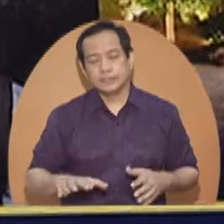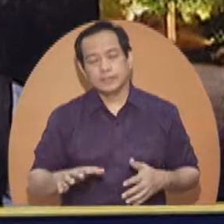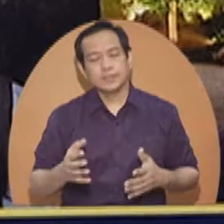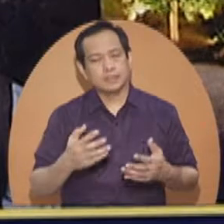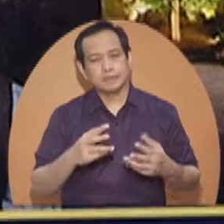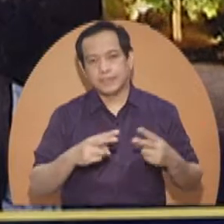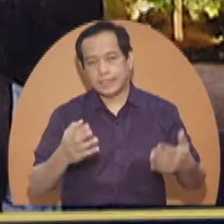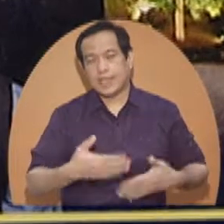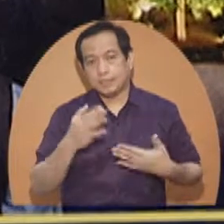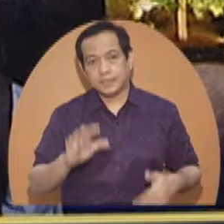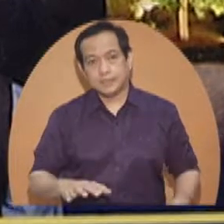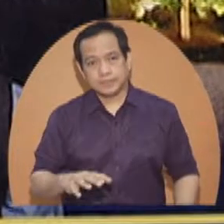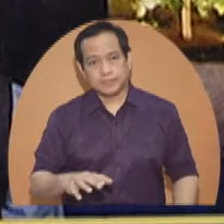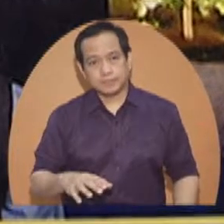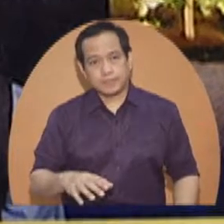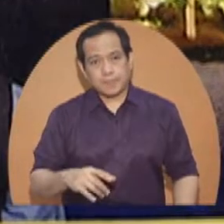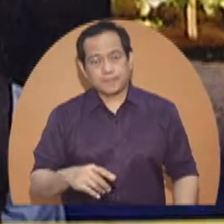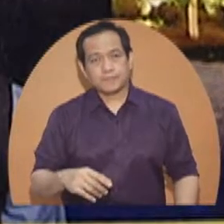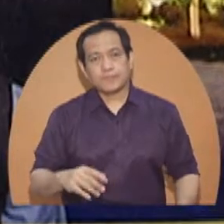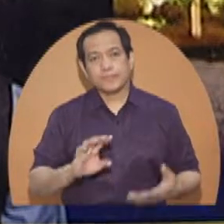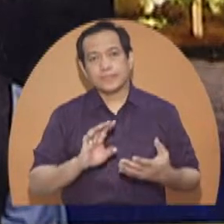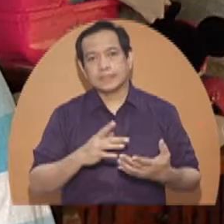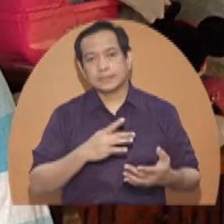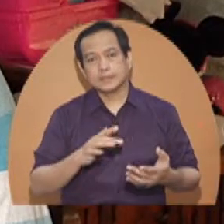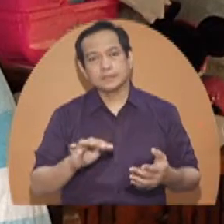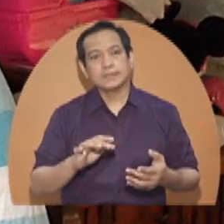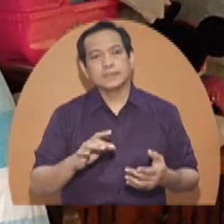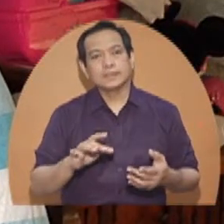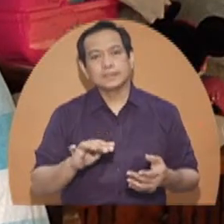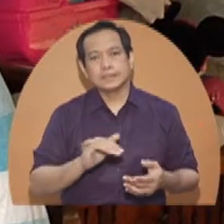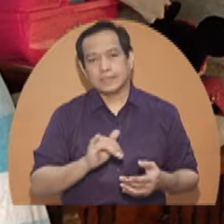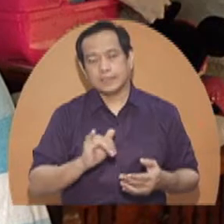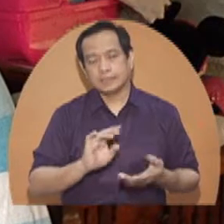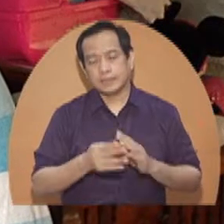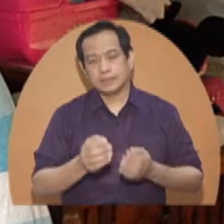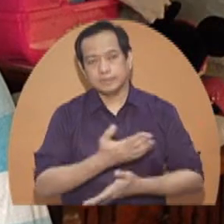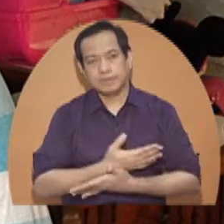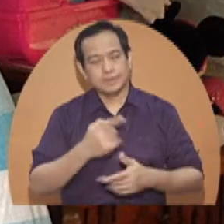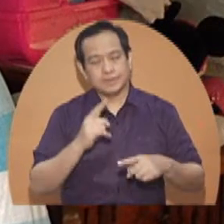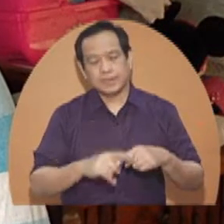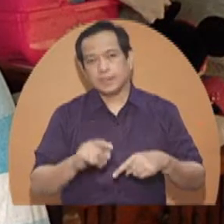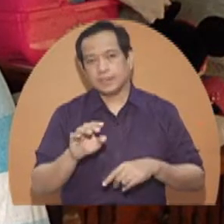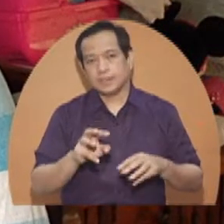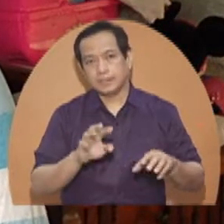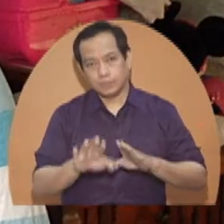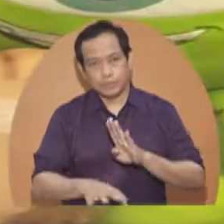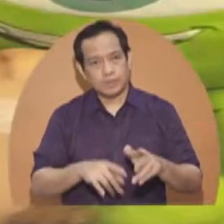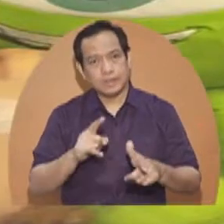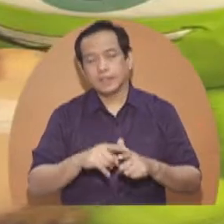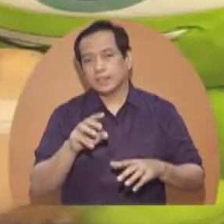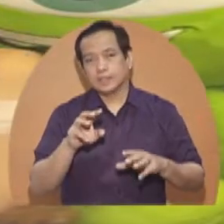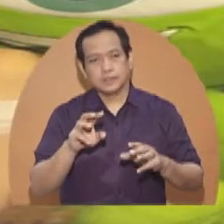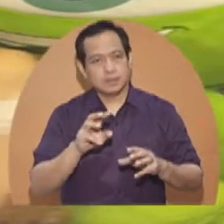ang kanilang anak noon. Actually, para siyang naging baby nung after nung treatment sa kanya. Di siya nakakalakad, di